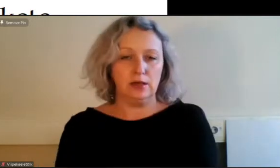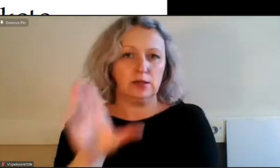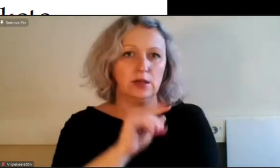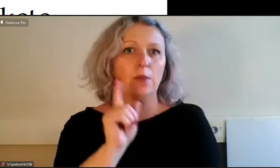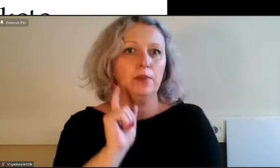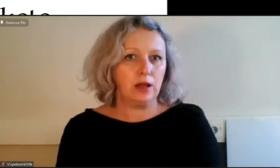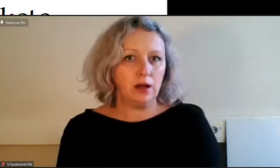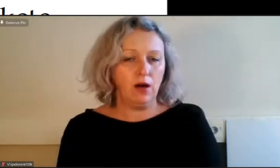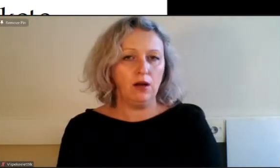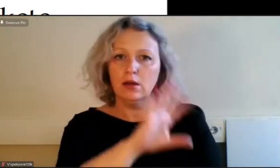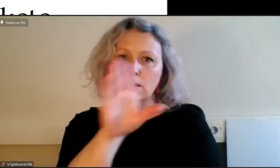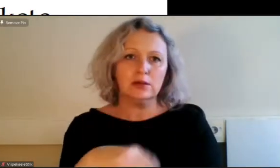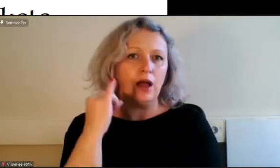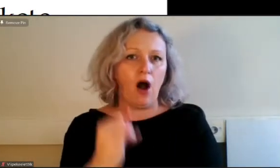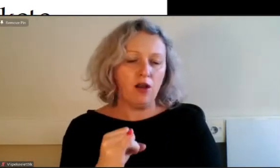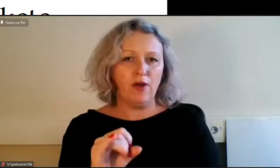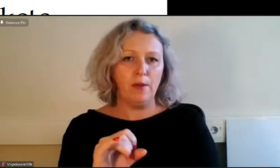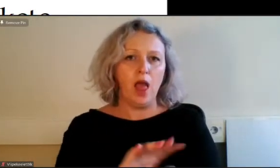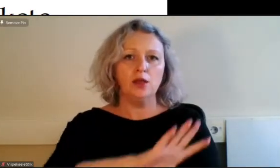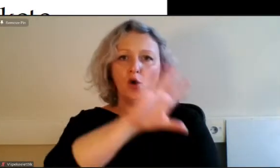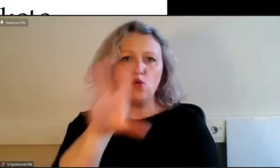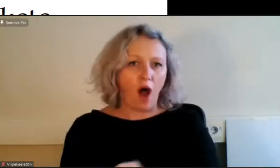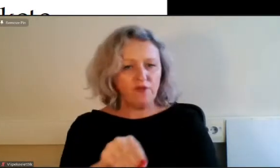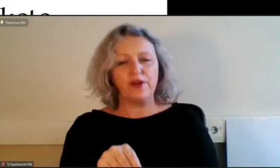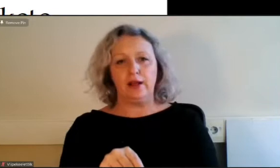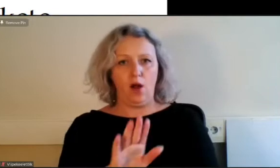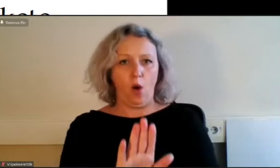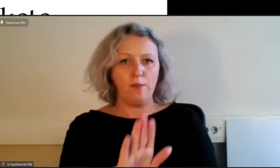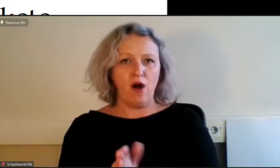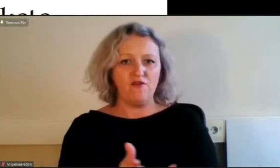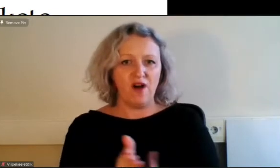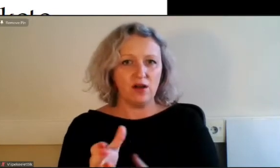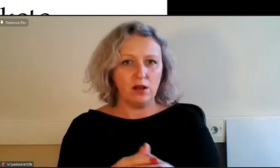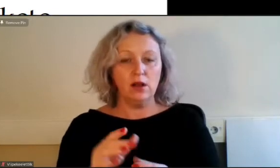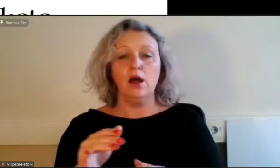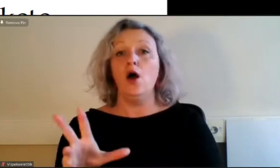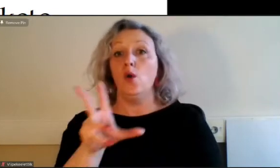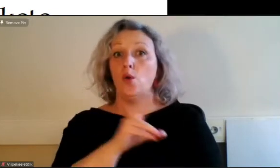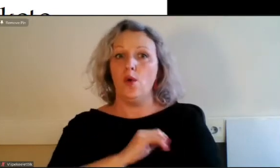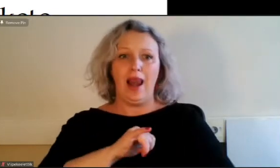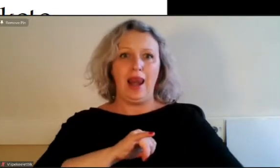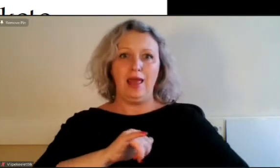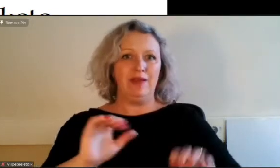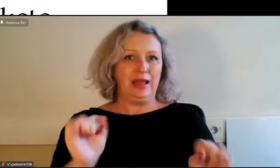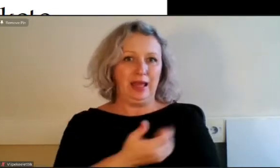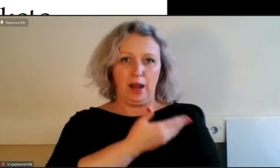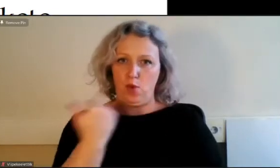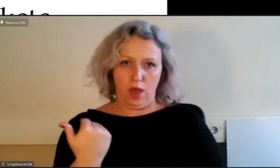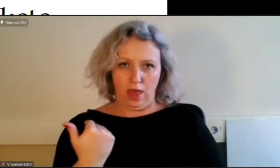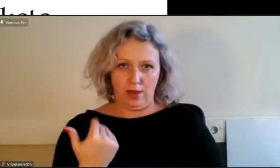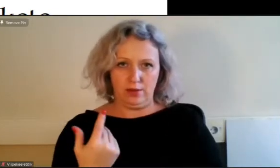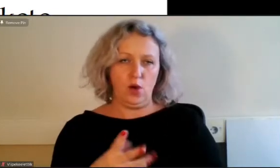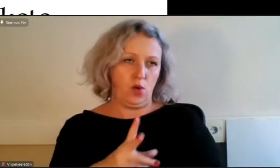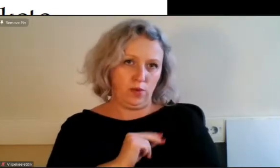olemasolevast kaitsest suudab läbi murda ehk siis nakatumist uuesti tekitada. Siin on nii ja naa,